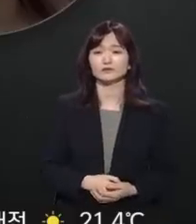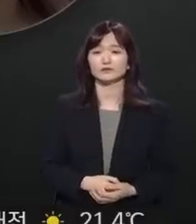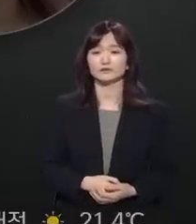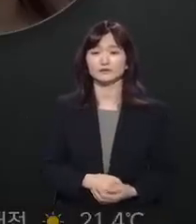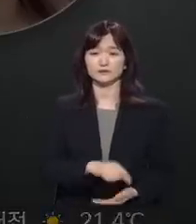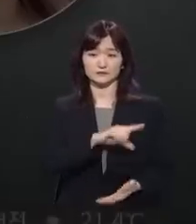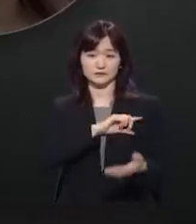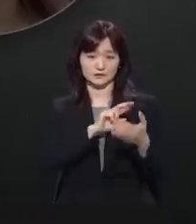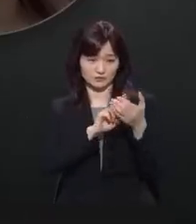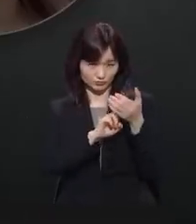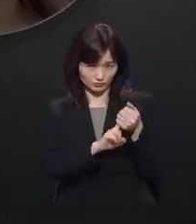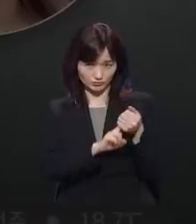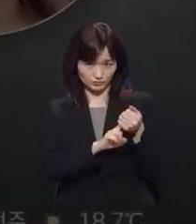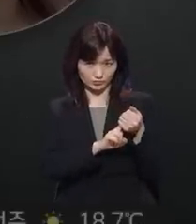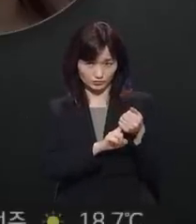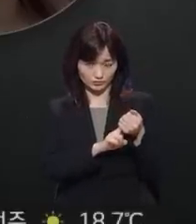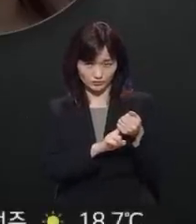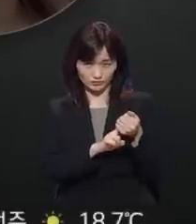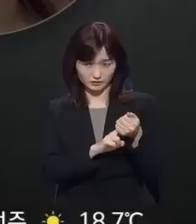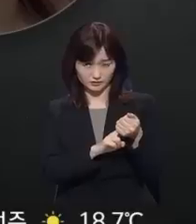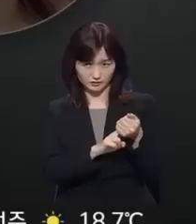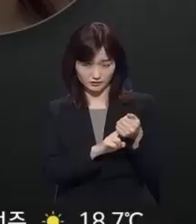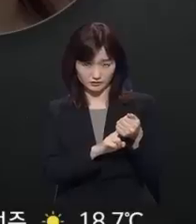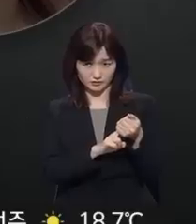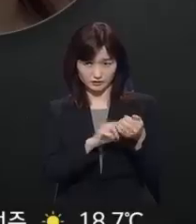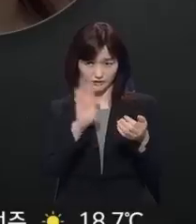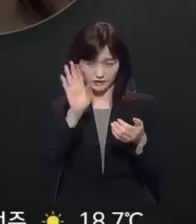그러면은 이게 익명성이 보장 안 됐을 때 네가